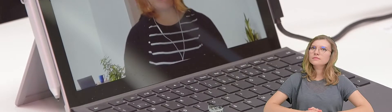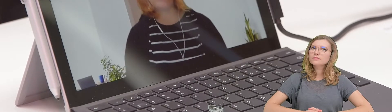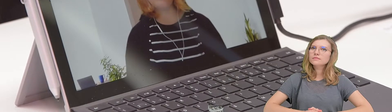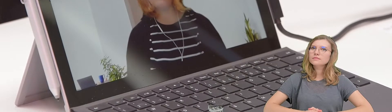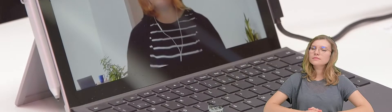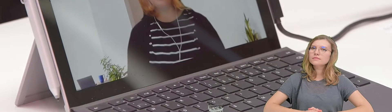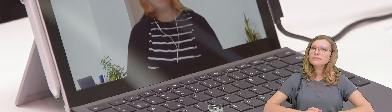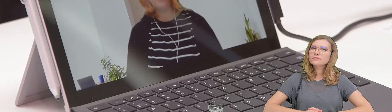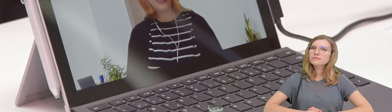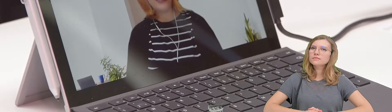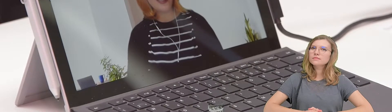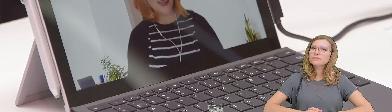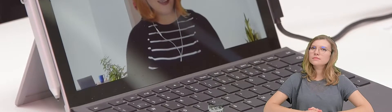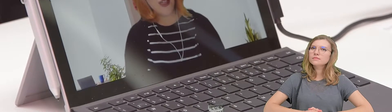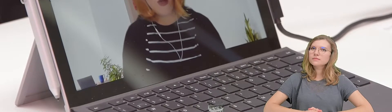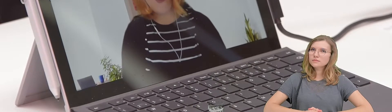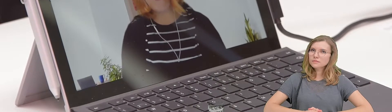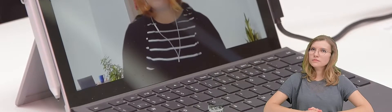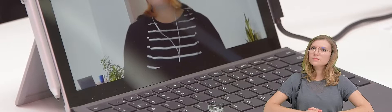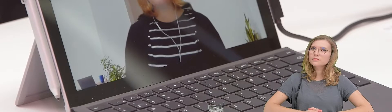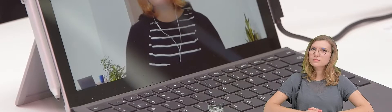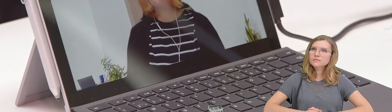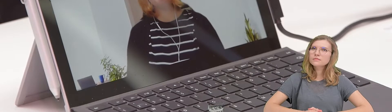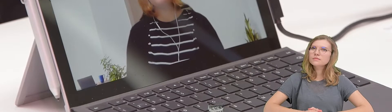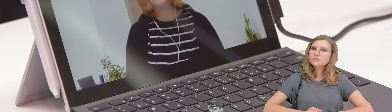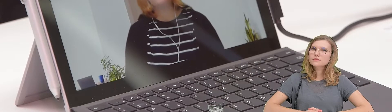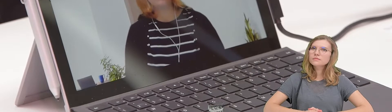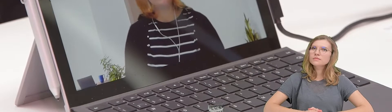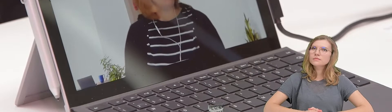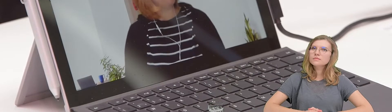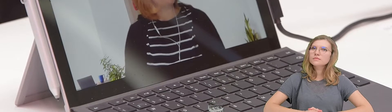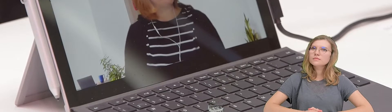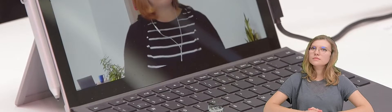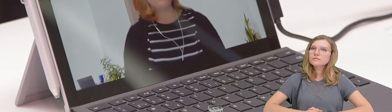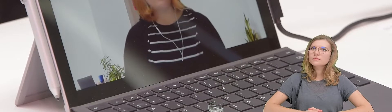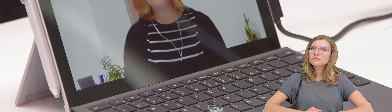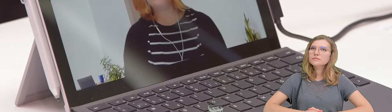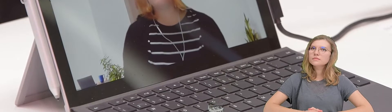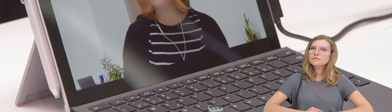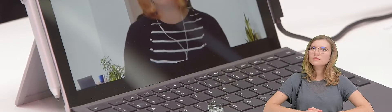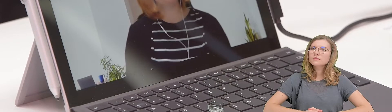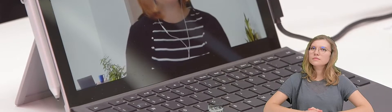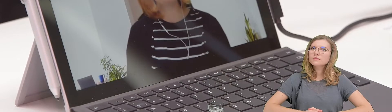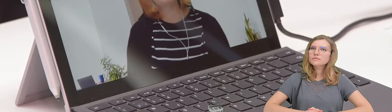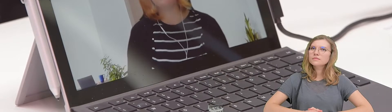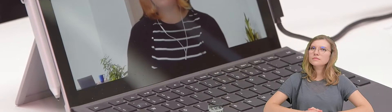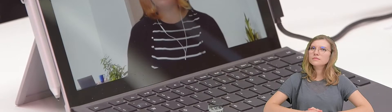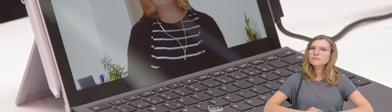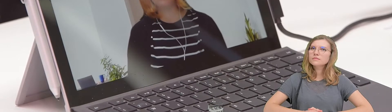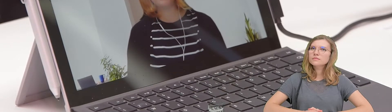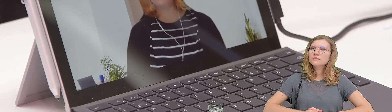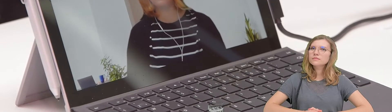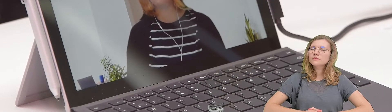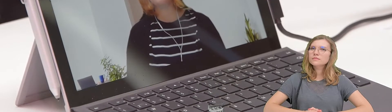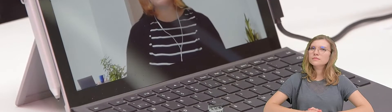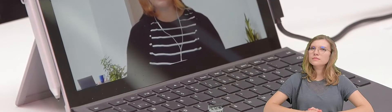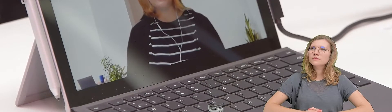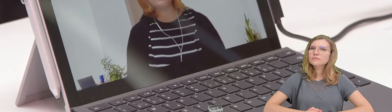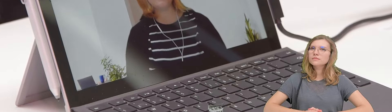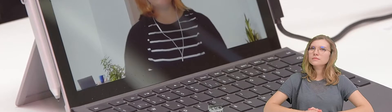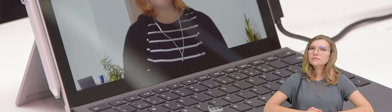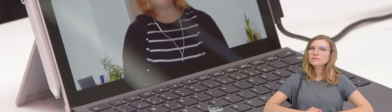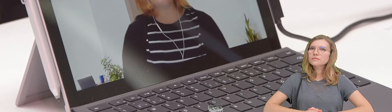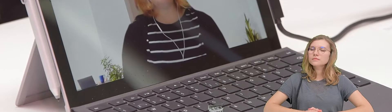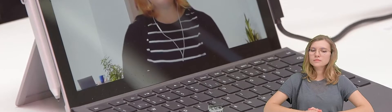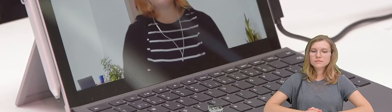geschriebene Sprache noch bereichern und können sie auch inspirieren. Und genau, dafür habe ich dir 2 Methoden mitgebracht. Und das